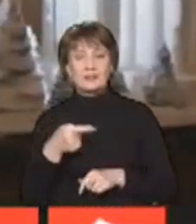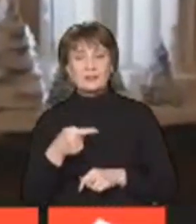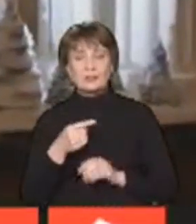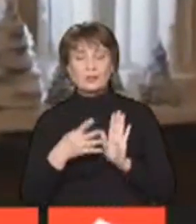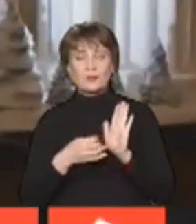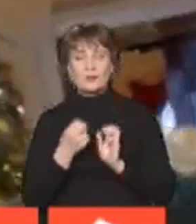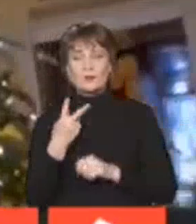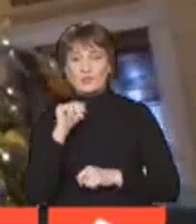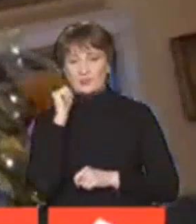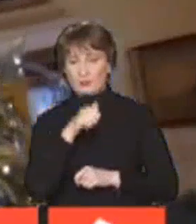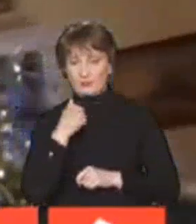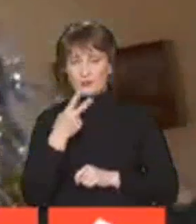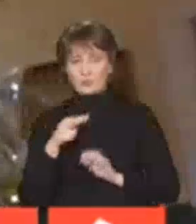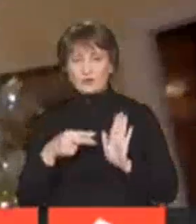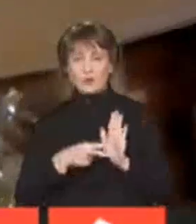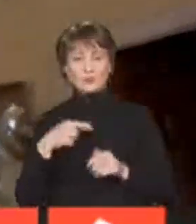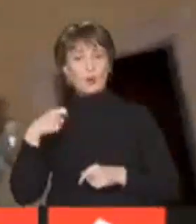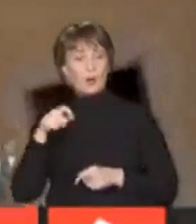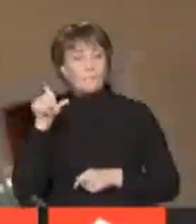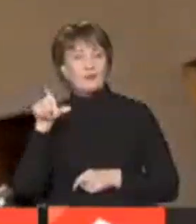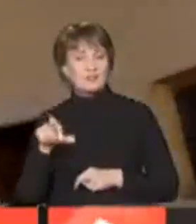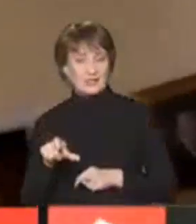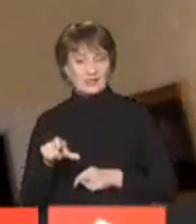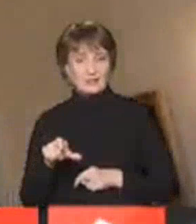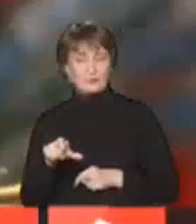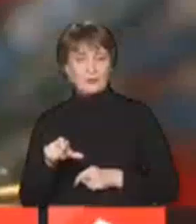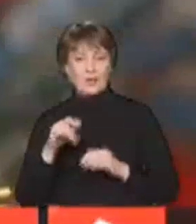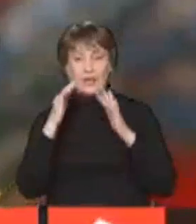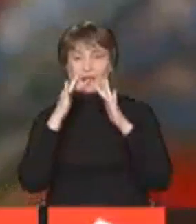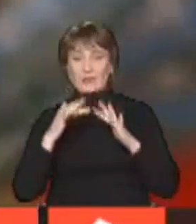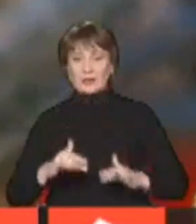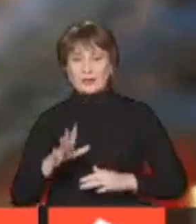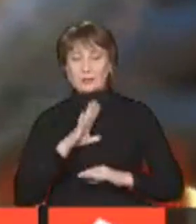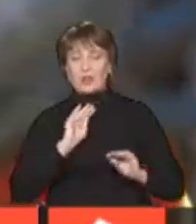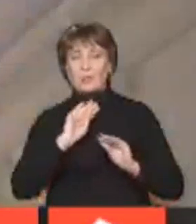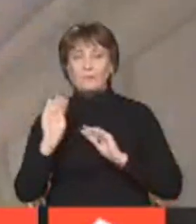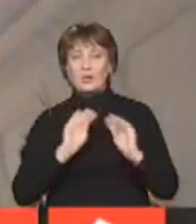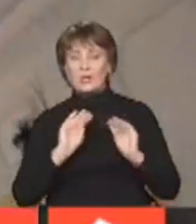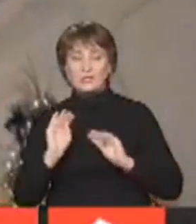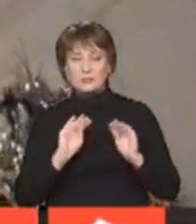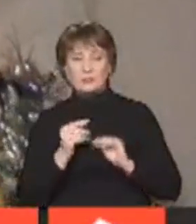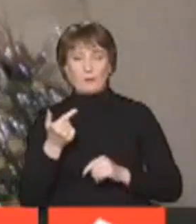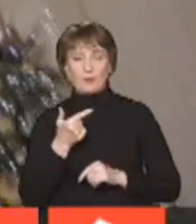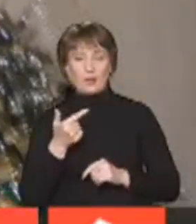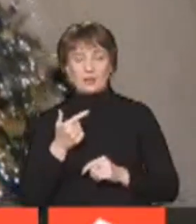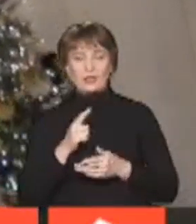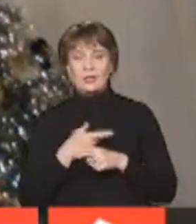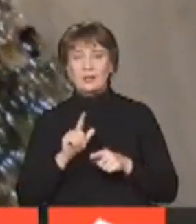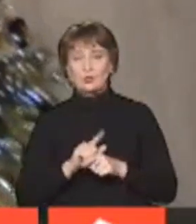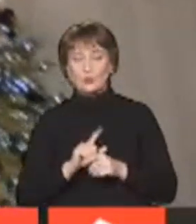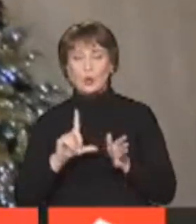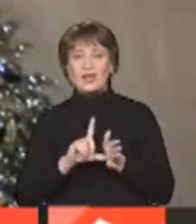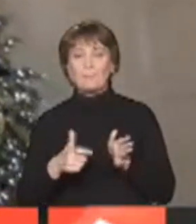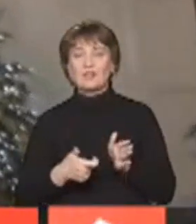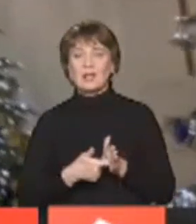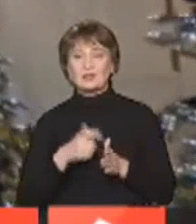часу адміністрації 27-го президента США Вільяма Тафта, ялина стала прикрашати блакитну кімнату. Нагадаю, торік